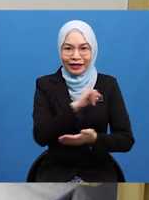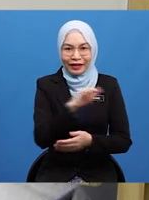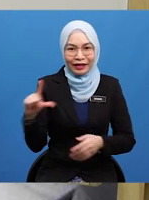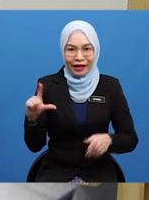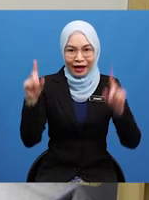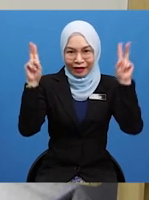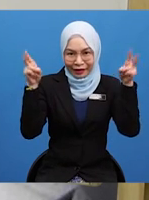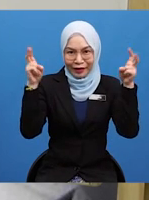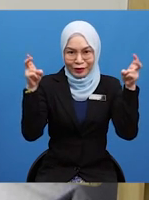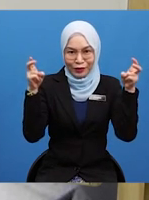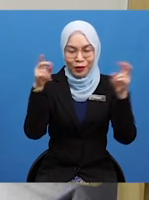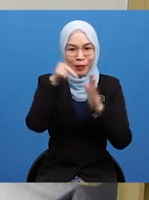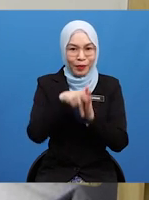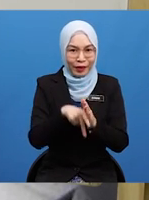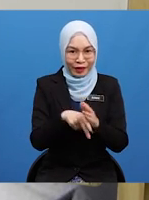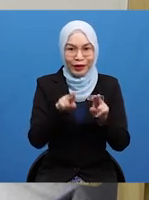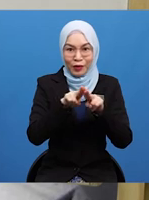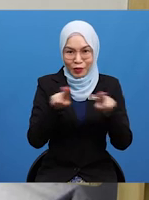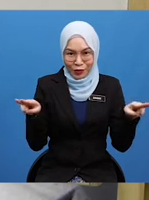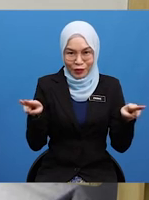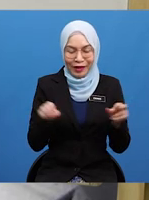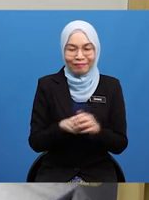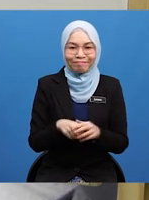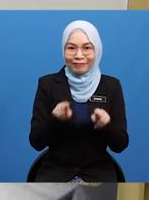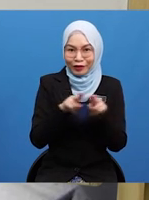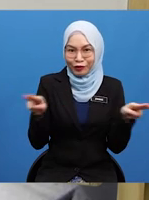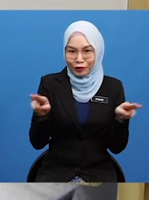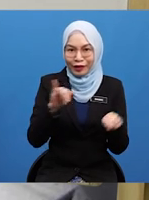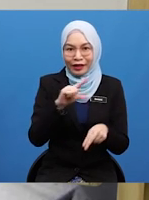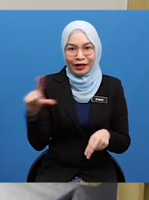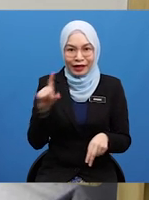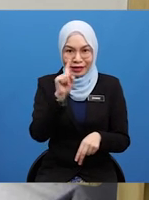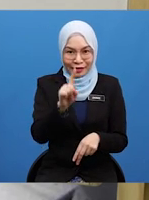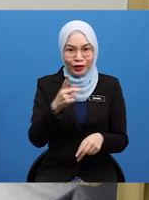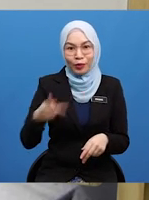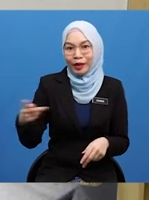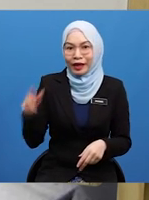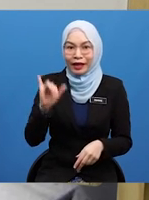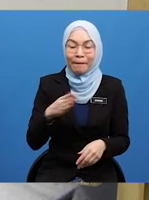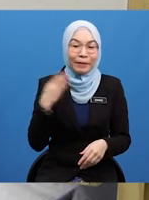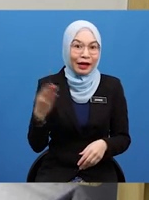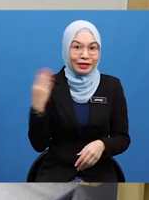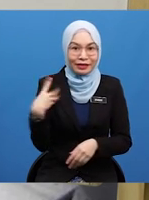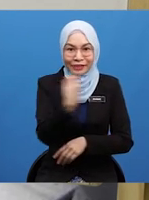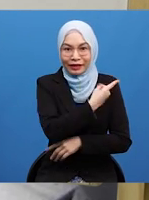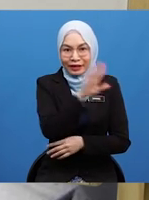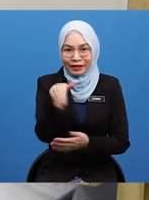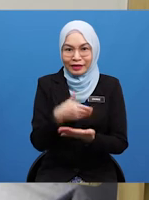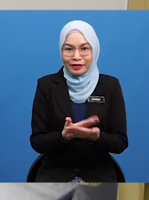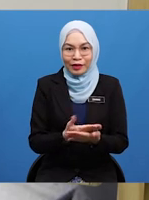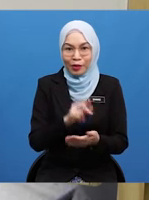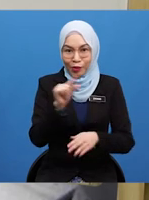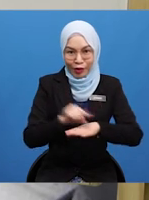pengukuran. Pengukuran adalah satu perkara yang kita sentiasa guna setiap hari.